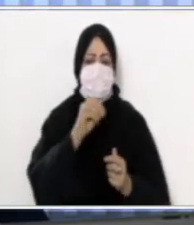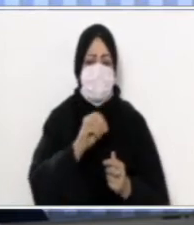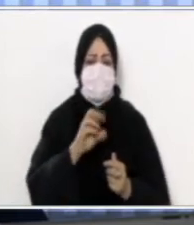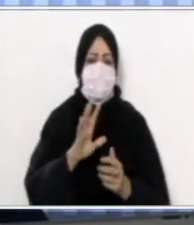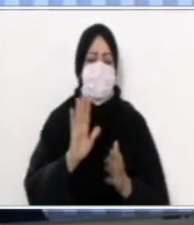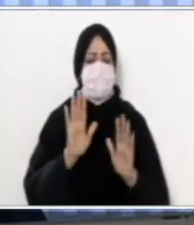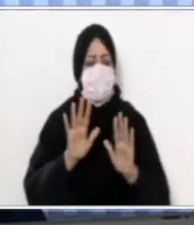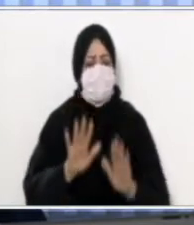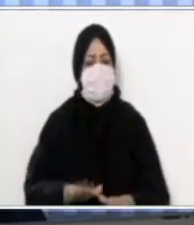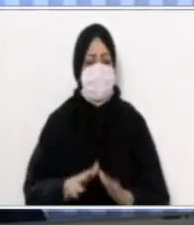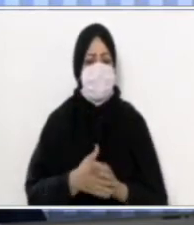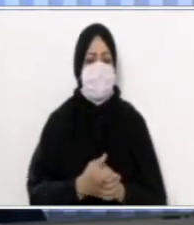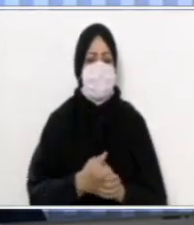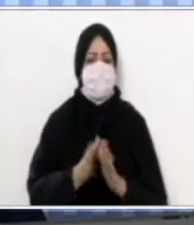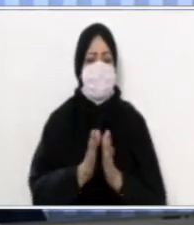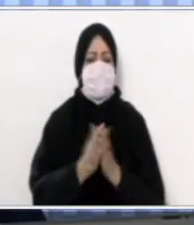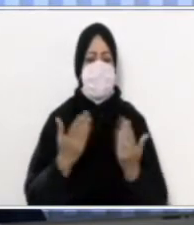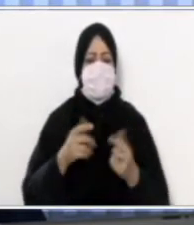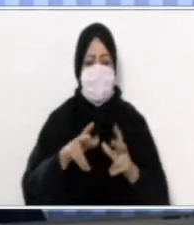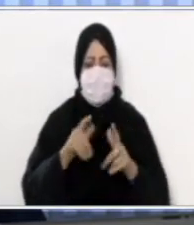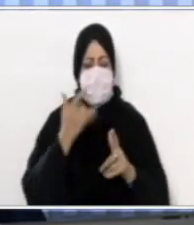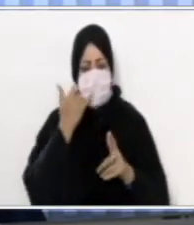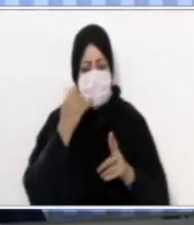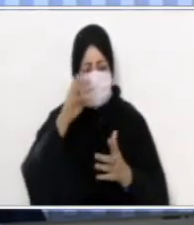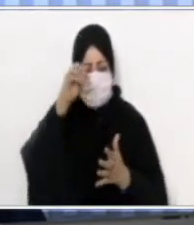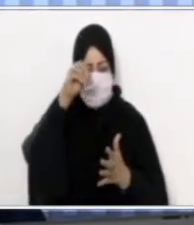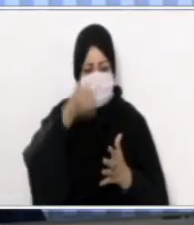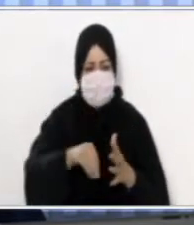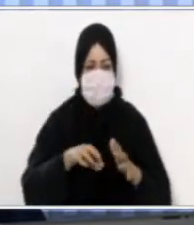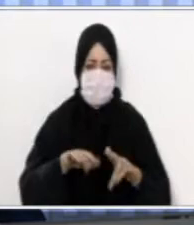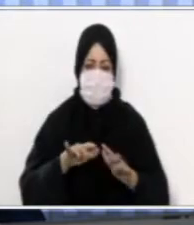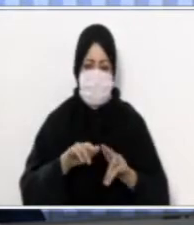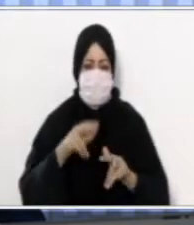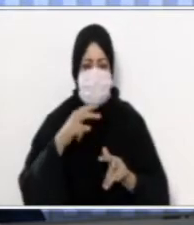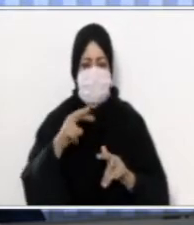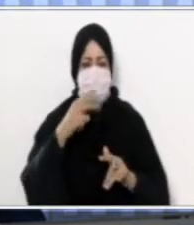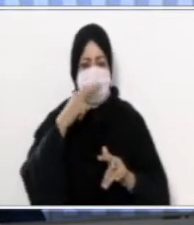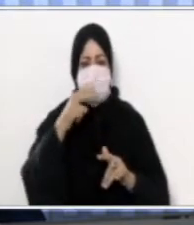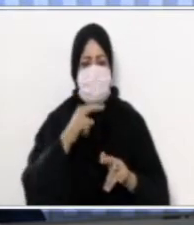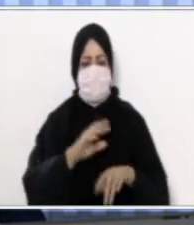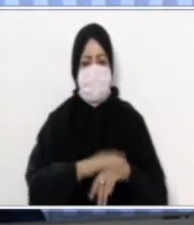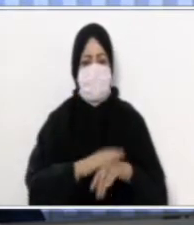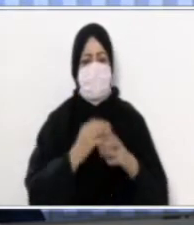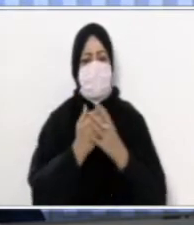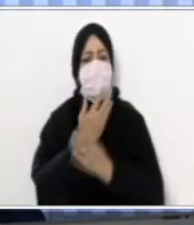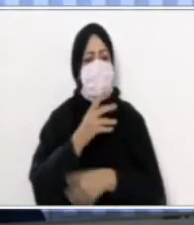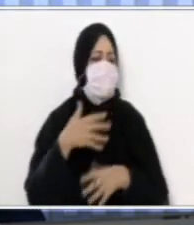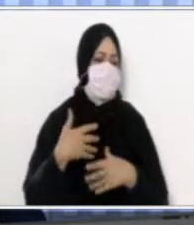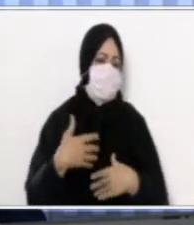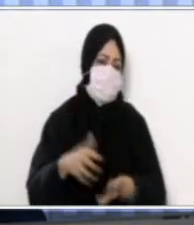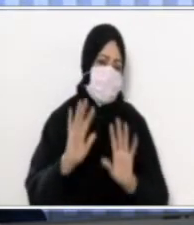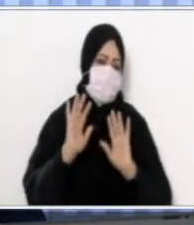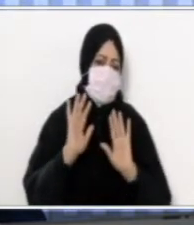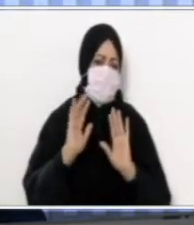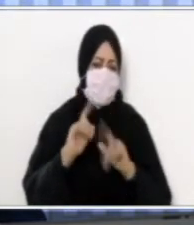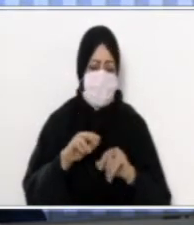في الكمبيوتر أو في الآيباد أو في غيره، المهم مش مصحف، يجوز مسه دون وضوء. كذلك كتب التفسير اللي